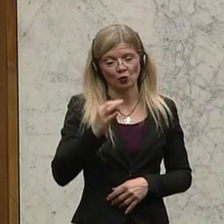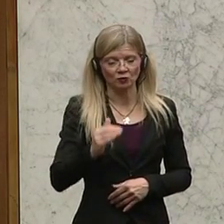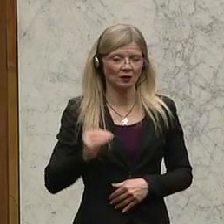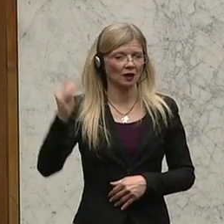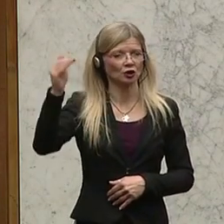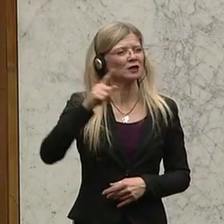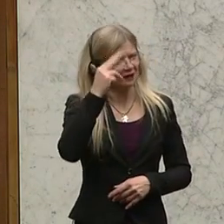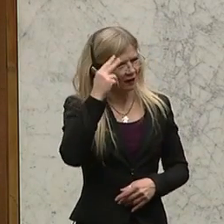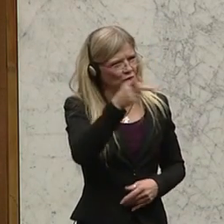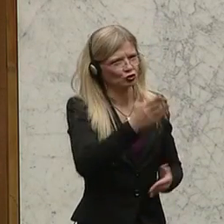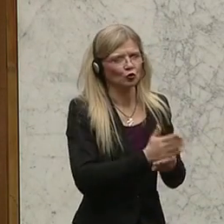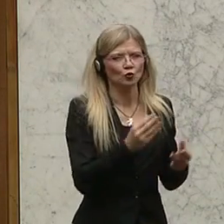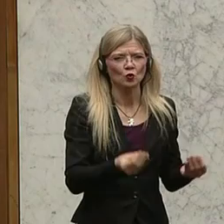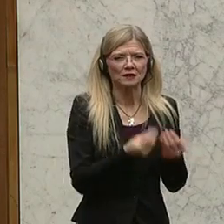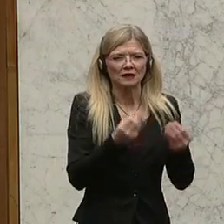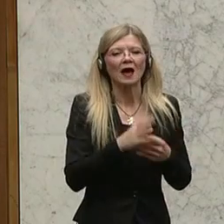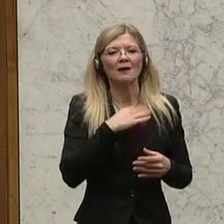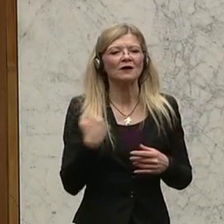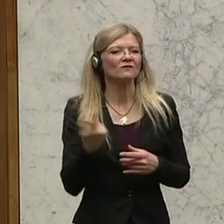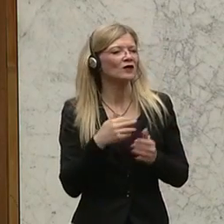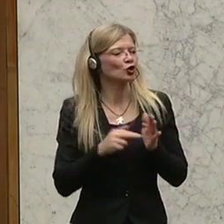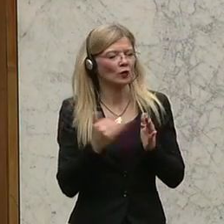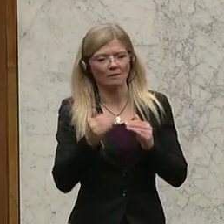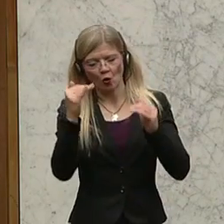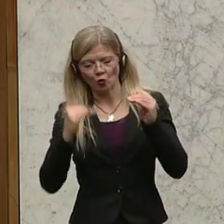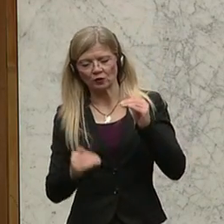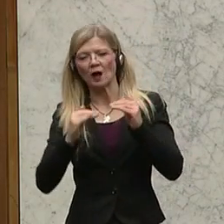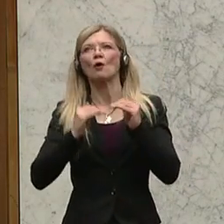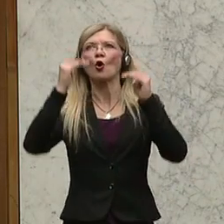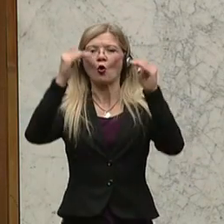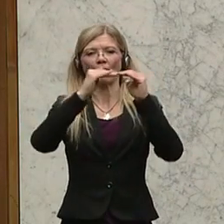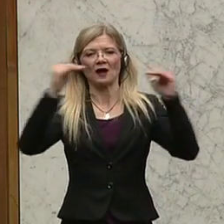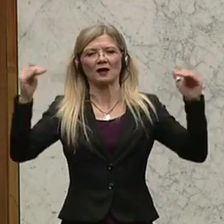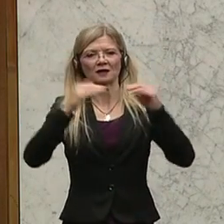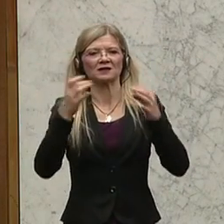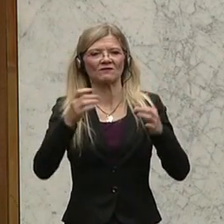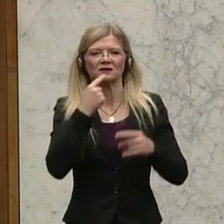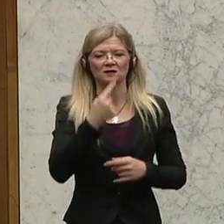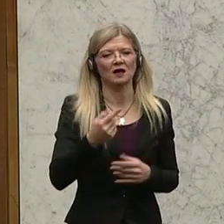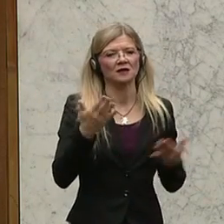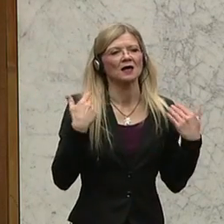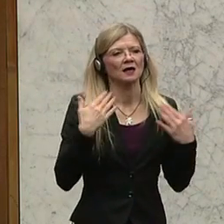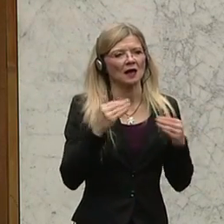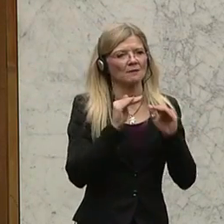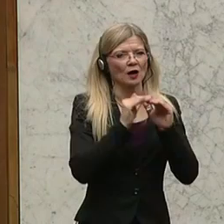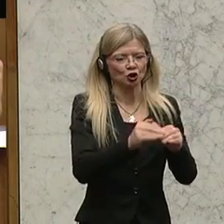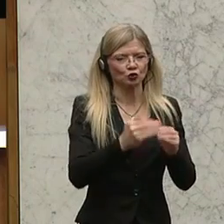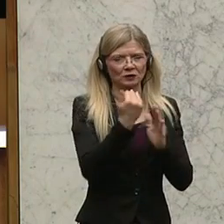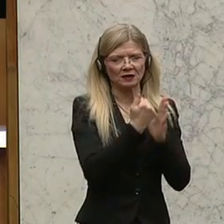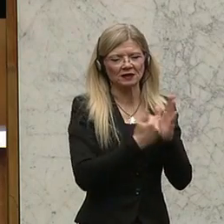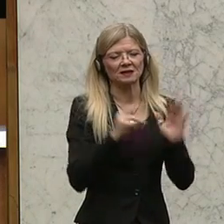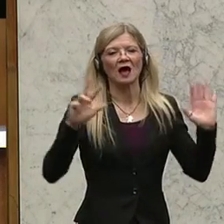Ursachen, aber wir sind immer noch unterhalb der Obergrenzen des Klimaschutzgesetzes mit 78 Millionen